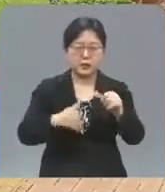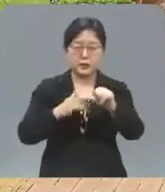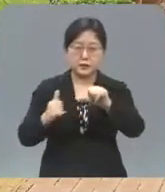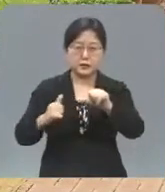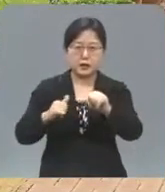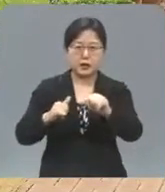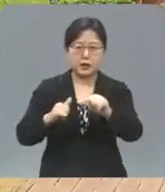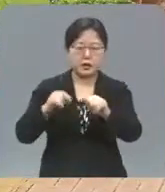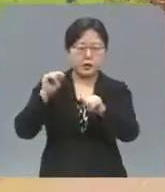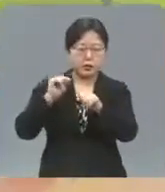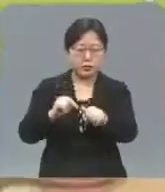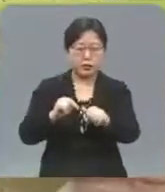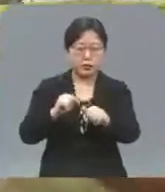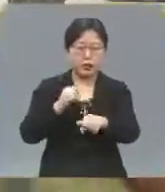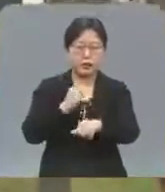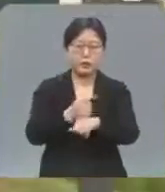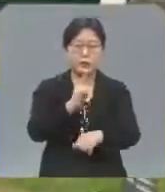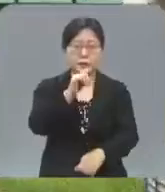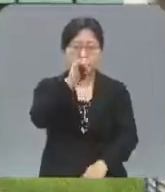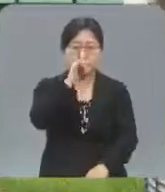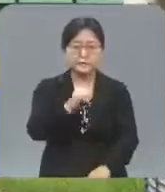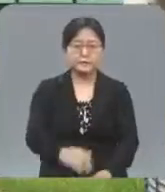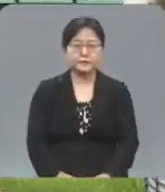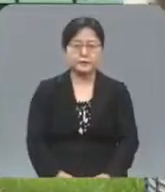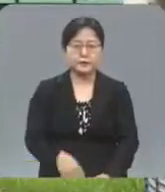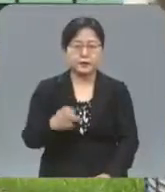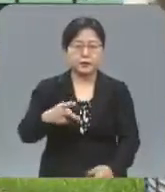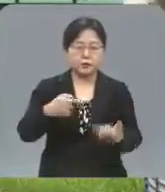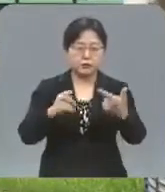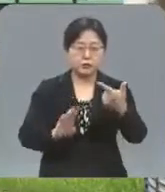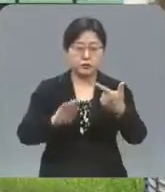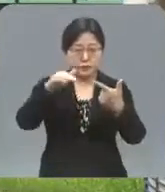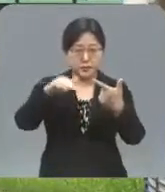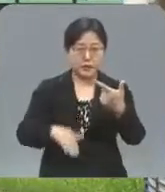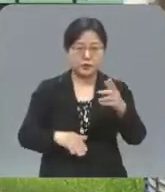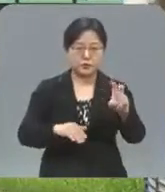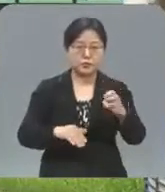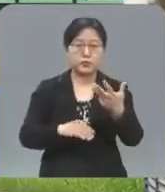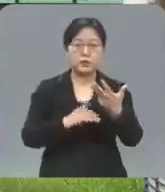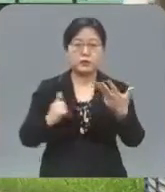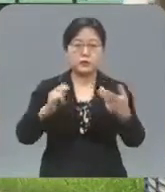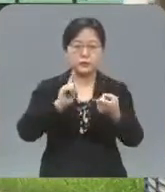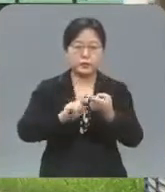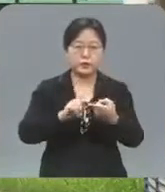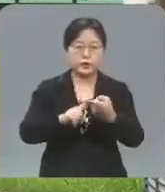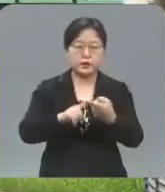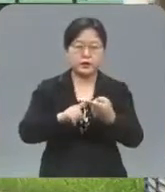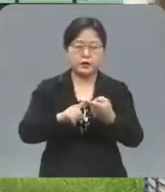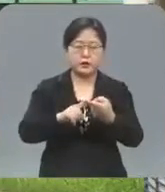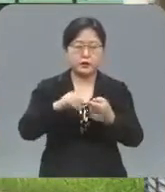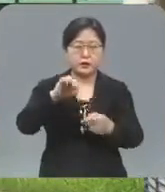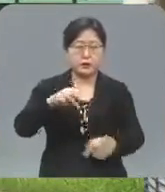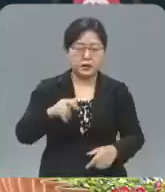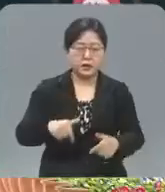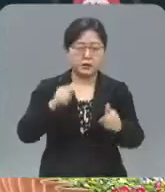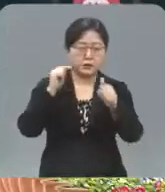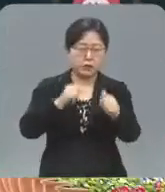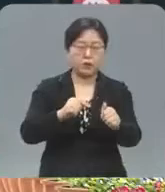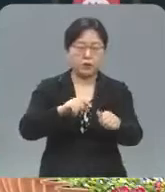5명에게는 불문경고 처분을 내렸다고 밝혔습니다. 또 6급 이하 직원 28명에 대해서도 견책과